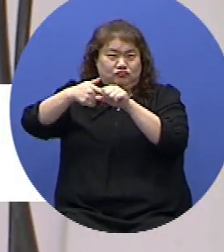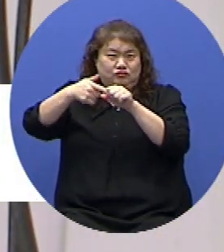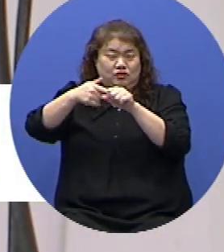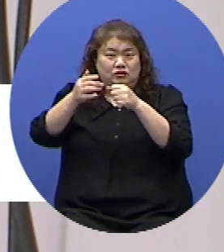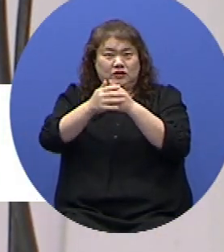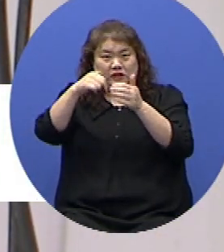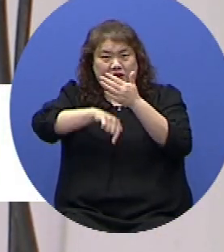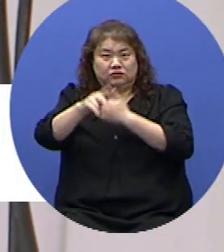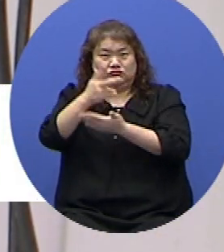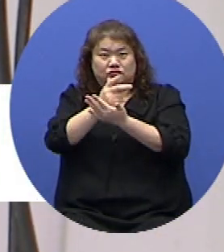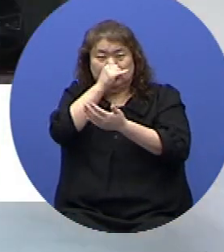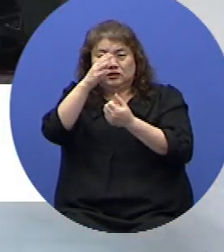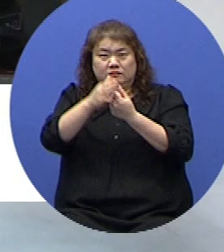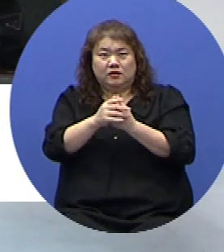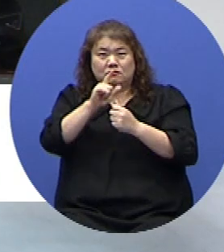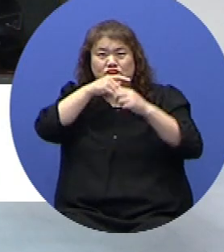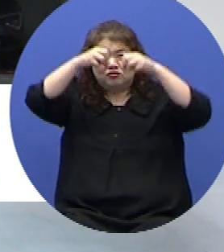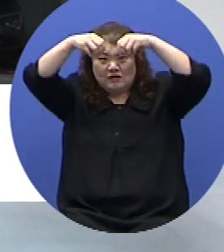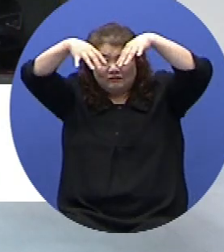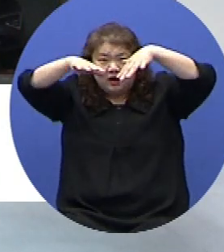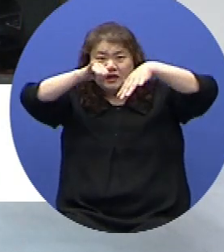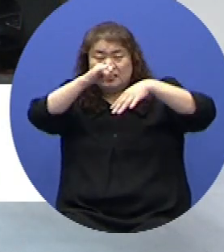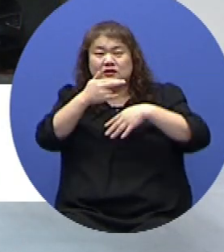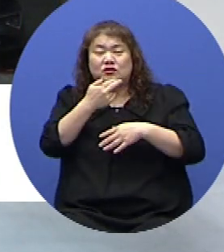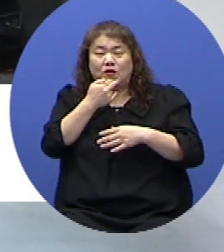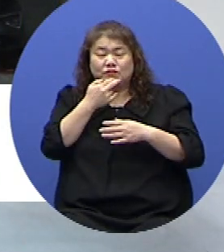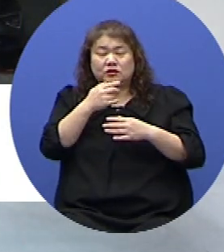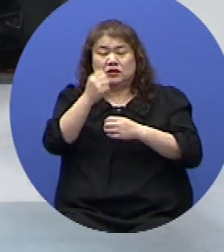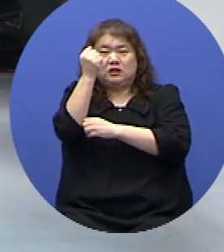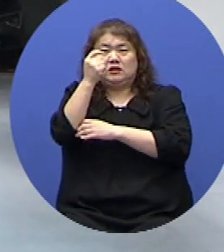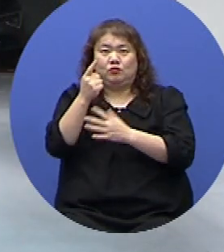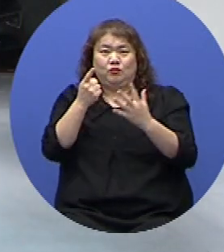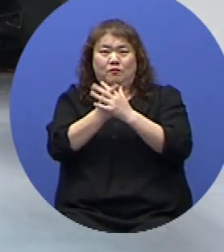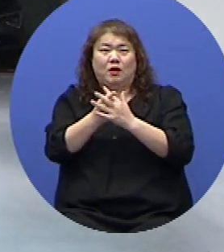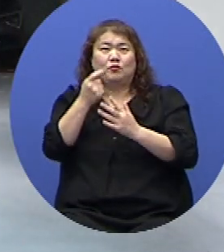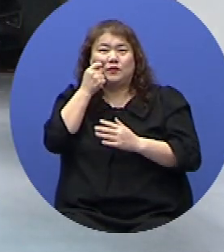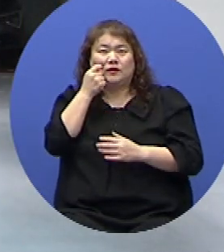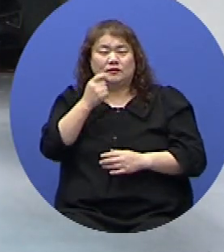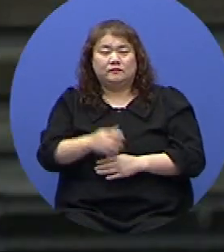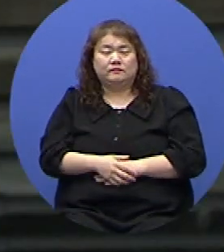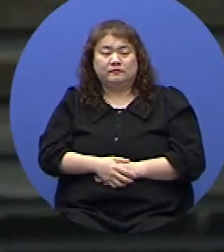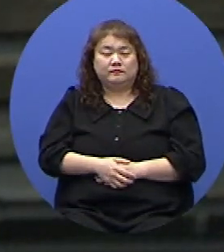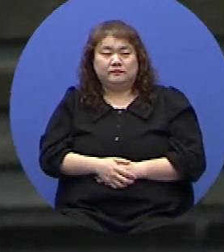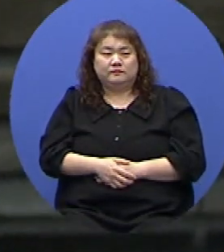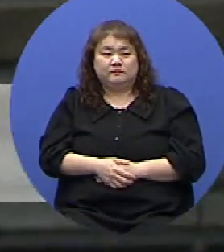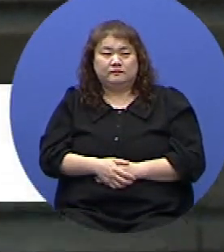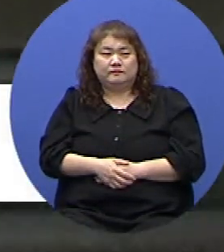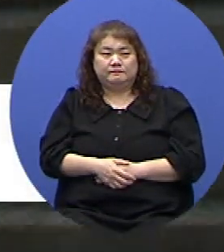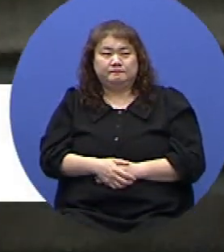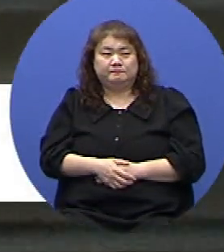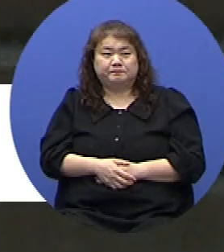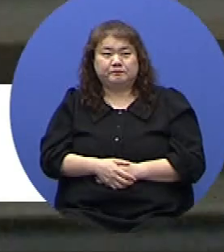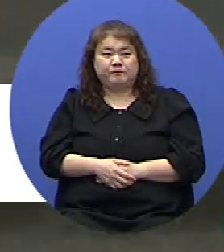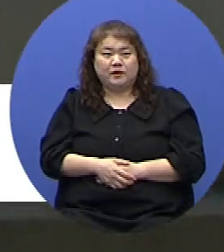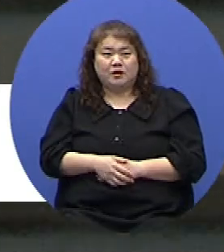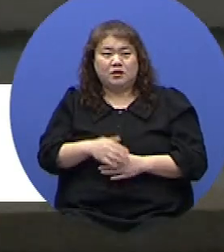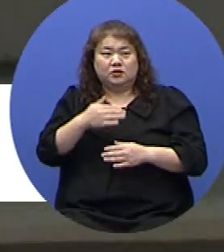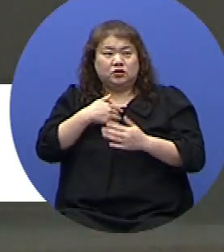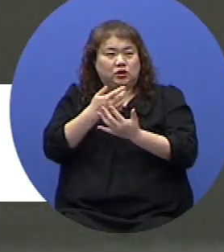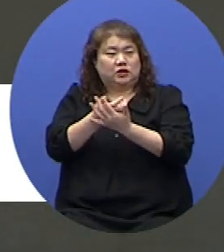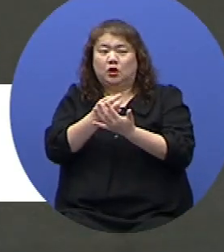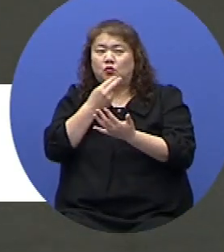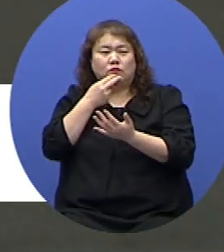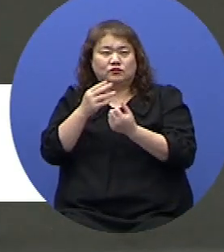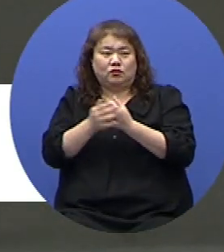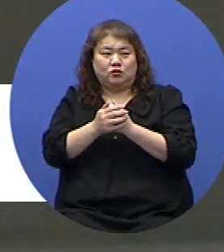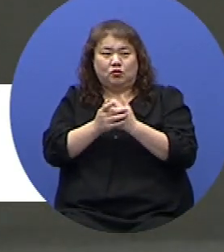스프링클러가 있는지 자치단체는 기본적인 현황도 파악하지 못하고 있습니다. 그거는 저희한테 잘은 없어요.